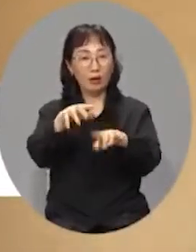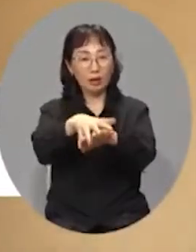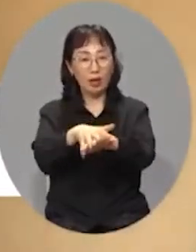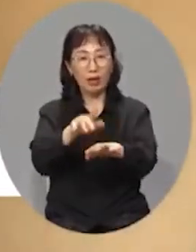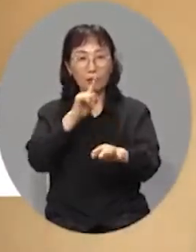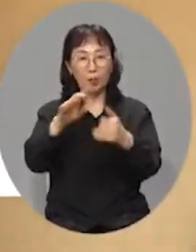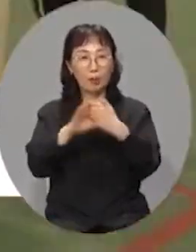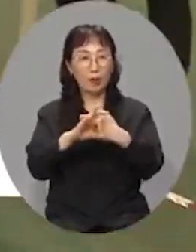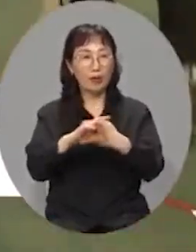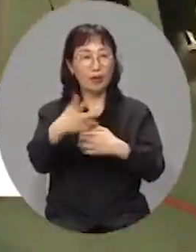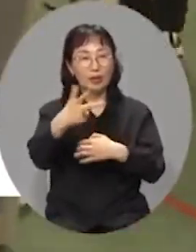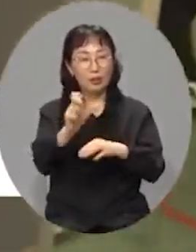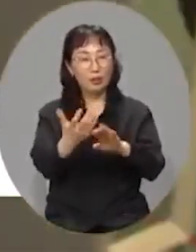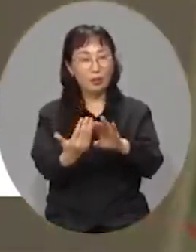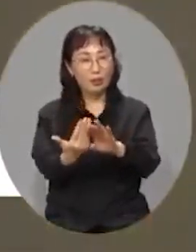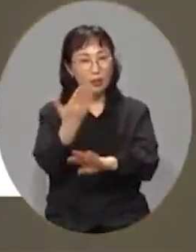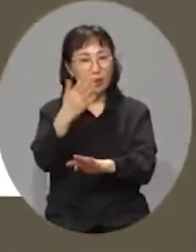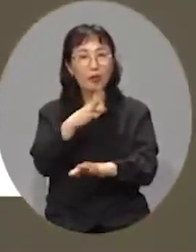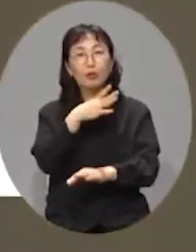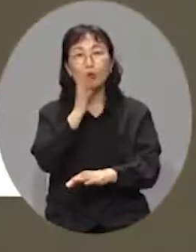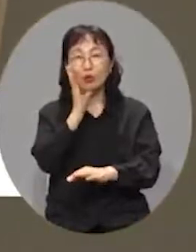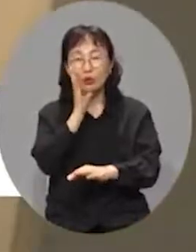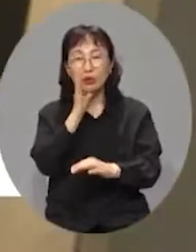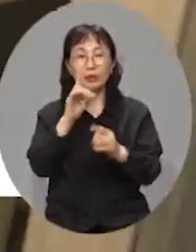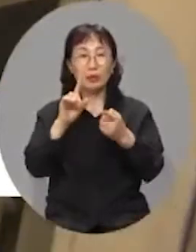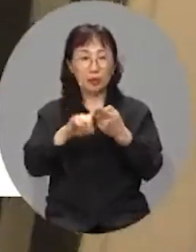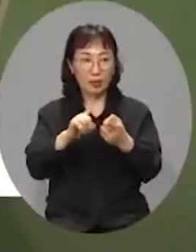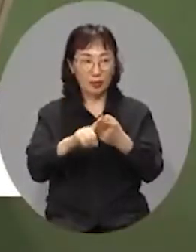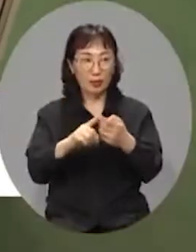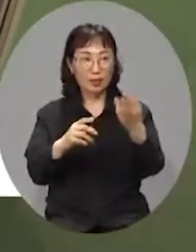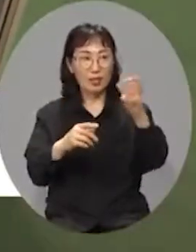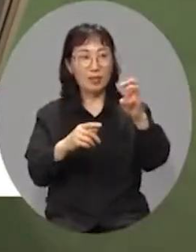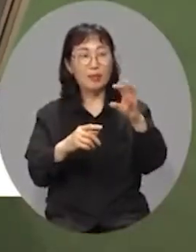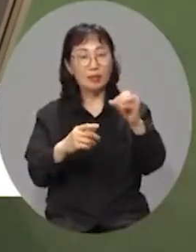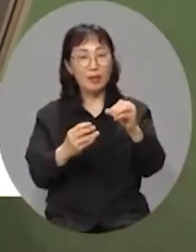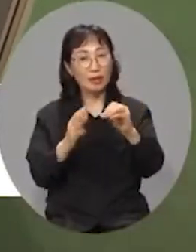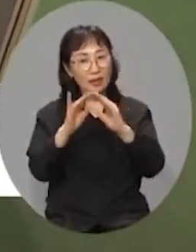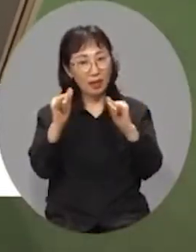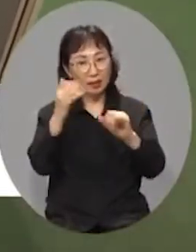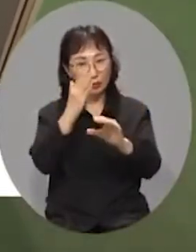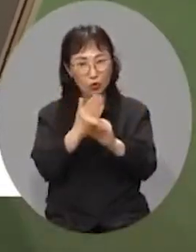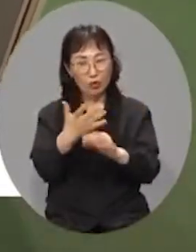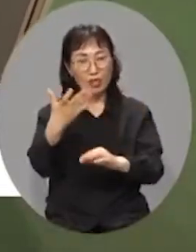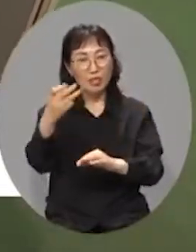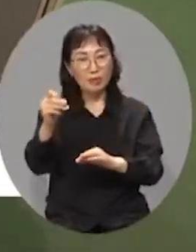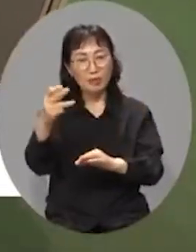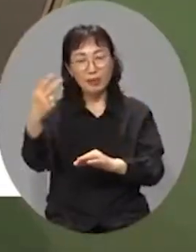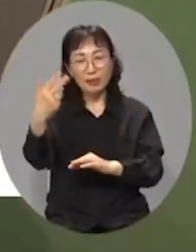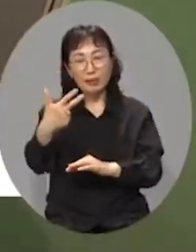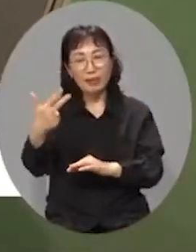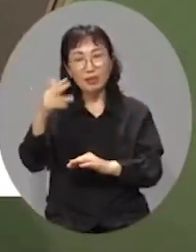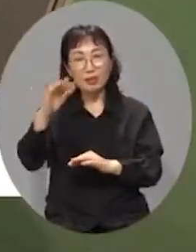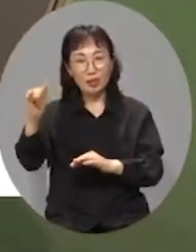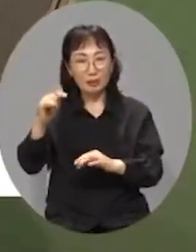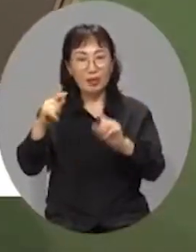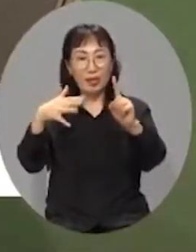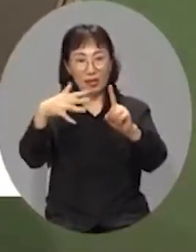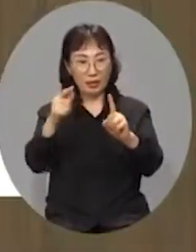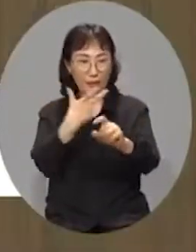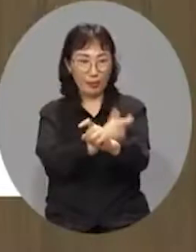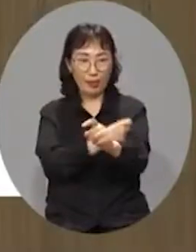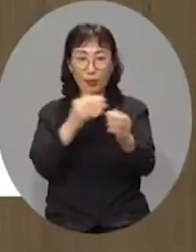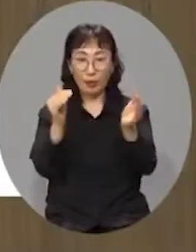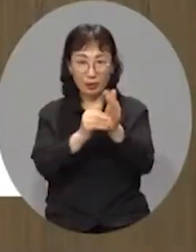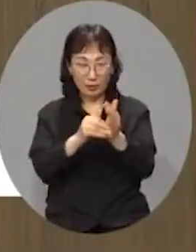인력과 75세 이상 노인 등 접종 대상자 30만 여 명 가운데 18만 7천 여 명의 1차 적중을 맞춰